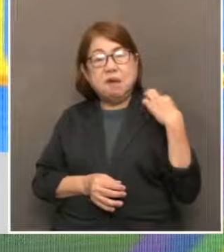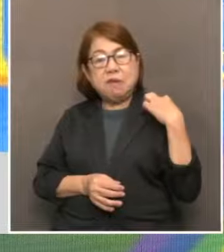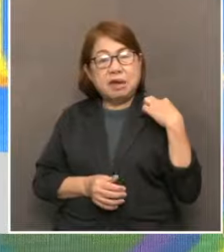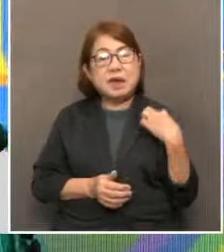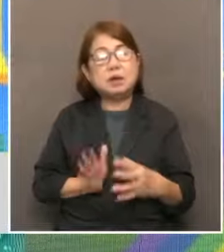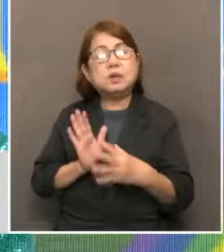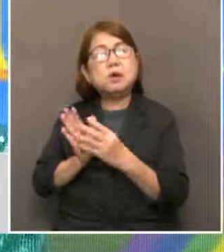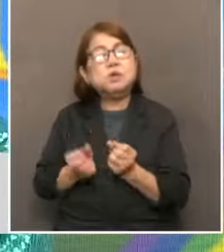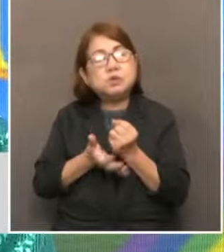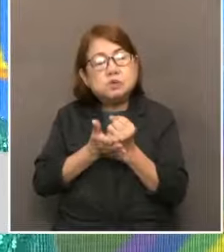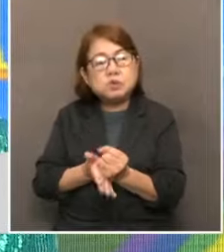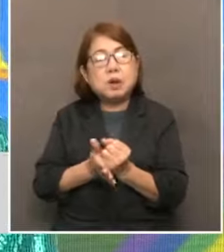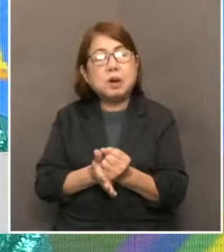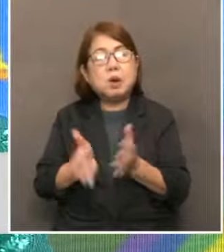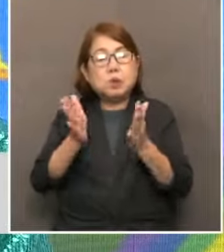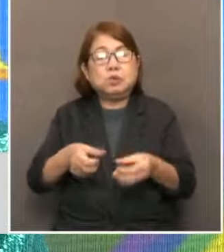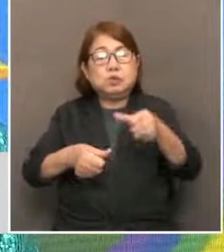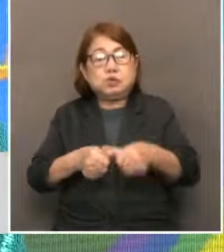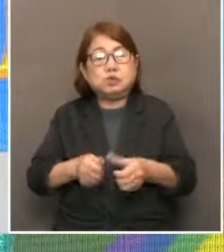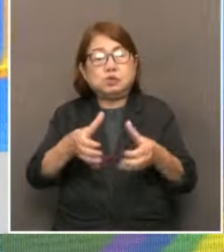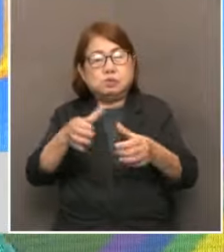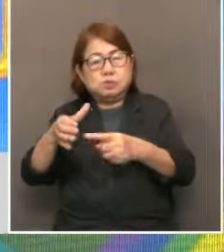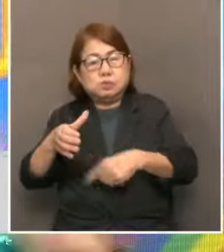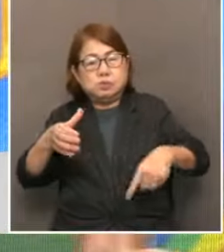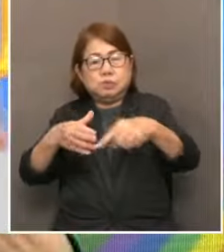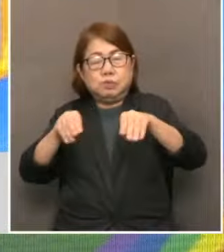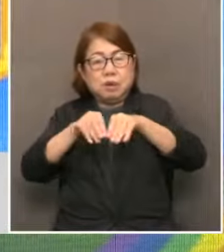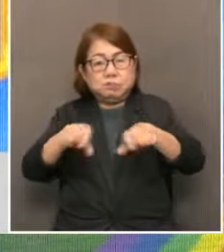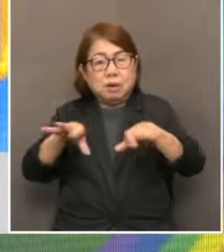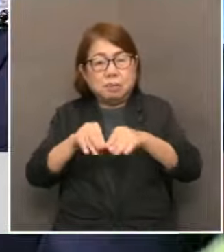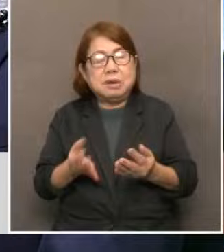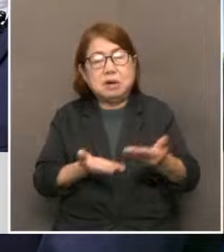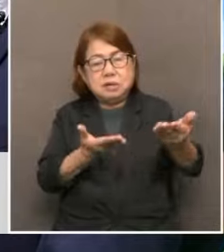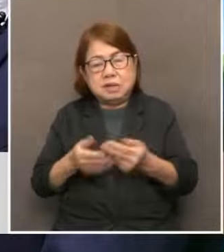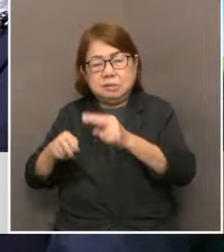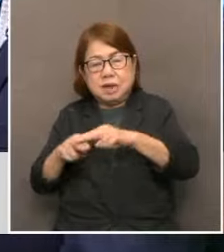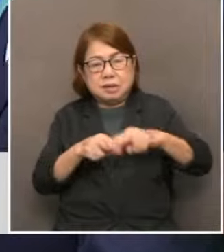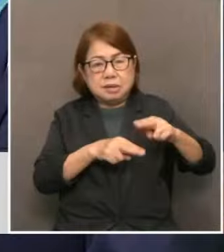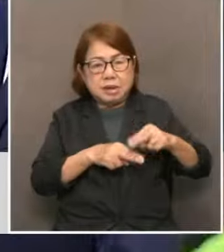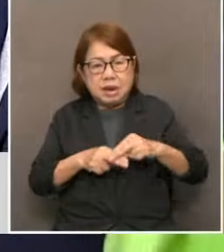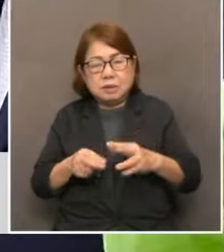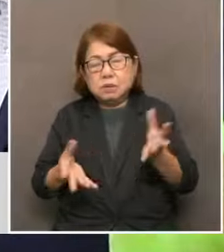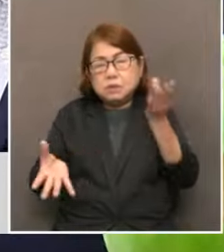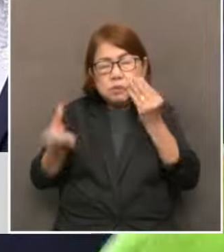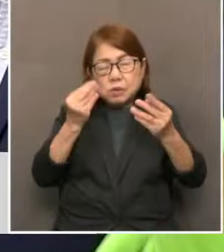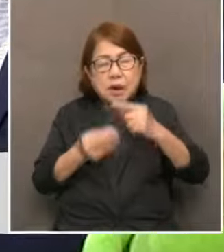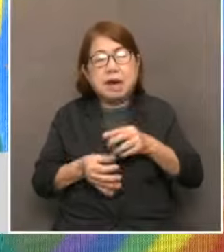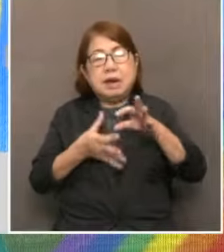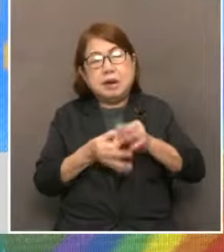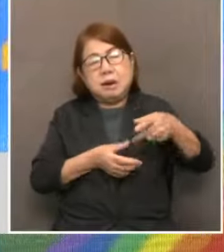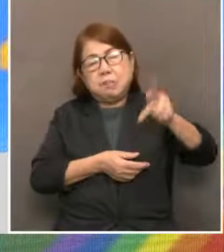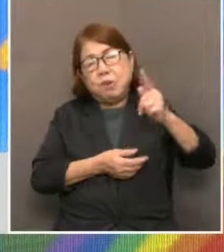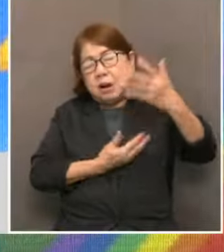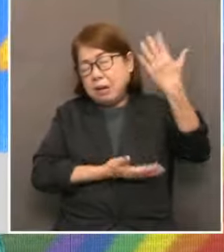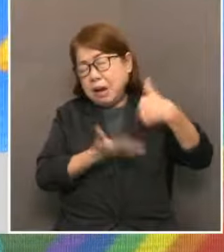แกอยู่ก็เลยเราก็จะพุชตรงนี้ออกไปให้กว้างขึ้นโดยการเชิญคนน่ะมานั่งฟังแล้วเราก็จะอธิบายเรื่องเกี่ยวกับประวัติศาสตร์เรื่องเกี่ยวกับแฟชั่นแล้วก็